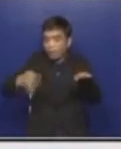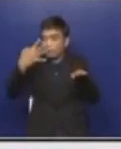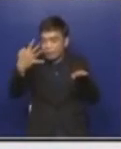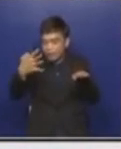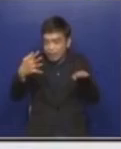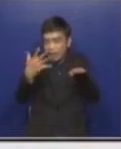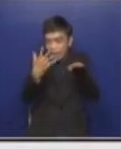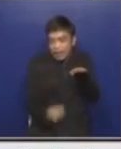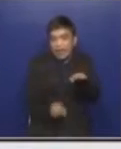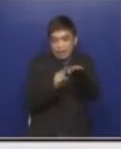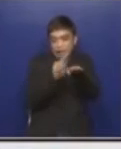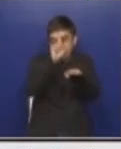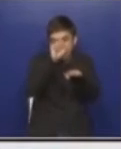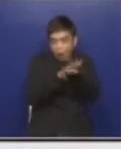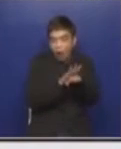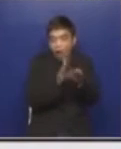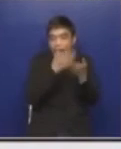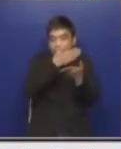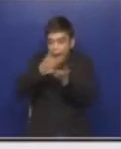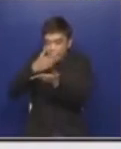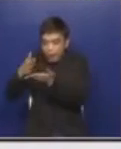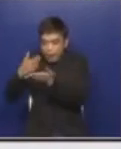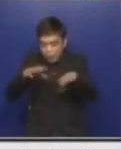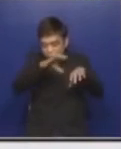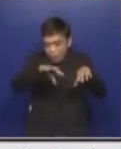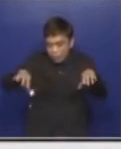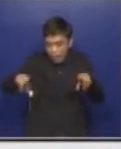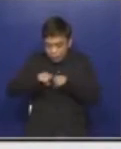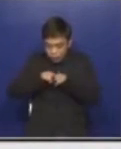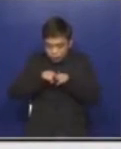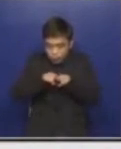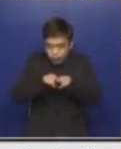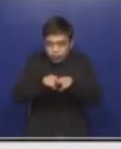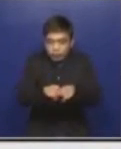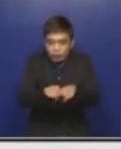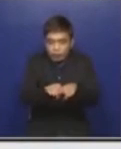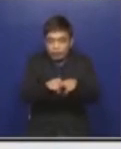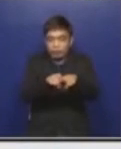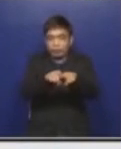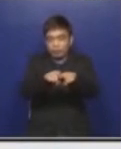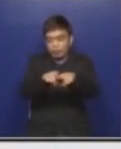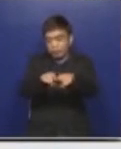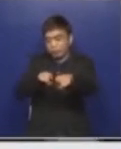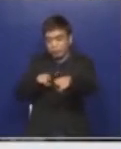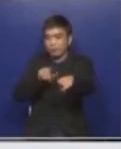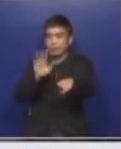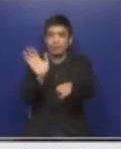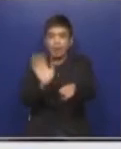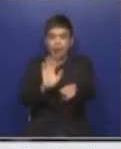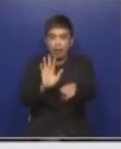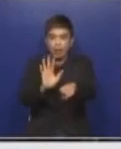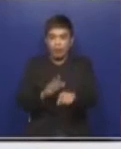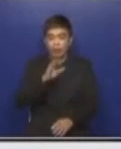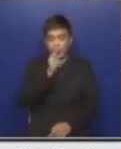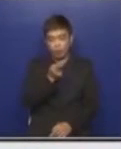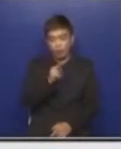ต่แบ่งเป็นตู้ที่1ตู้ที่2ตู้ที่3ตู้ที่4ขับเคลื่อนไปพร้อมๆกันได้ครับไม่งั้นขบวนที่3ที่4จะถูกทิ้งครับมีมติครม.